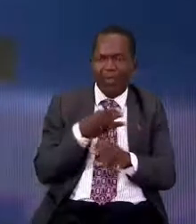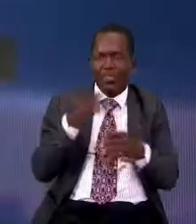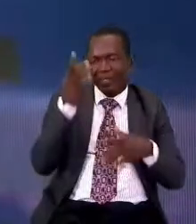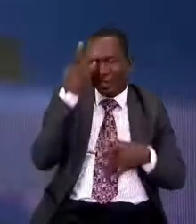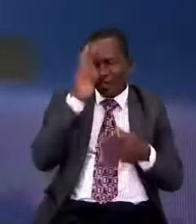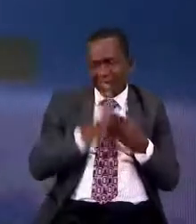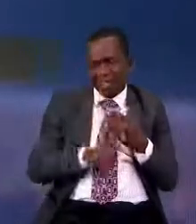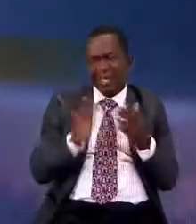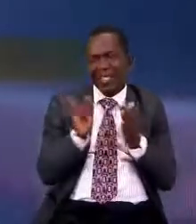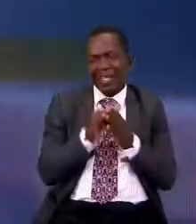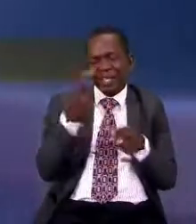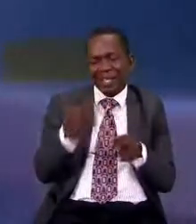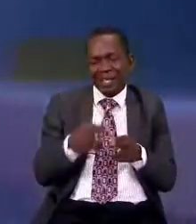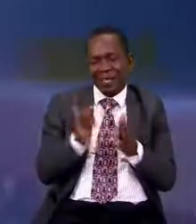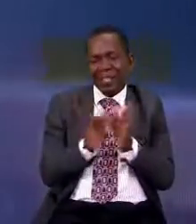qui délivre